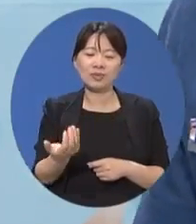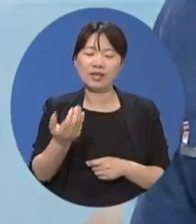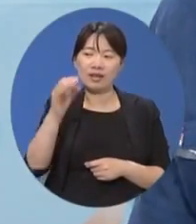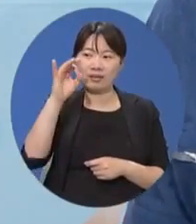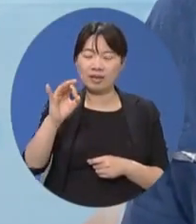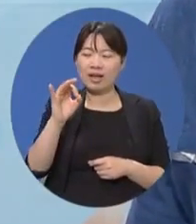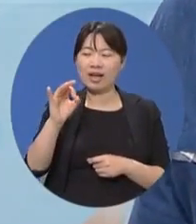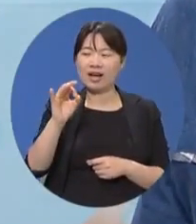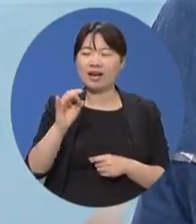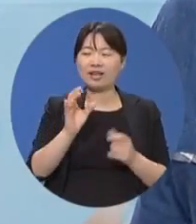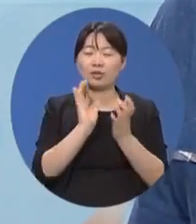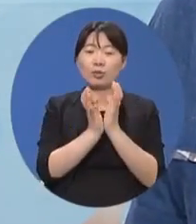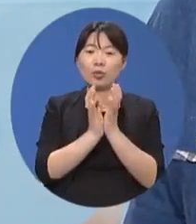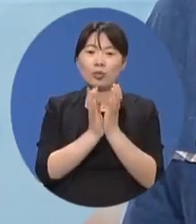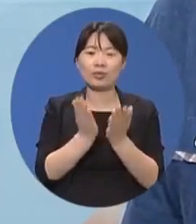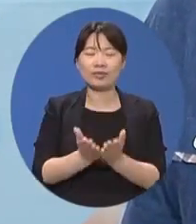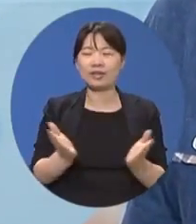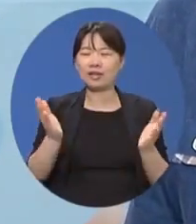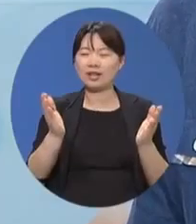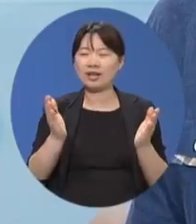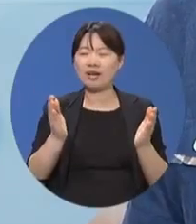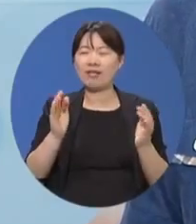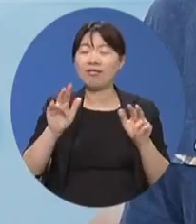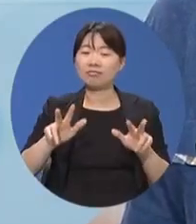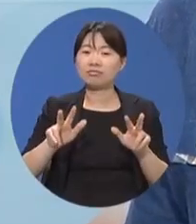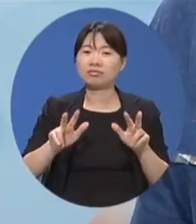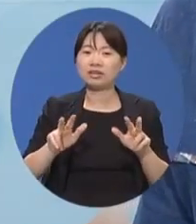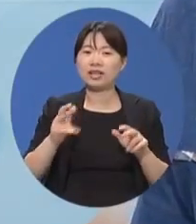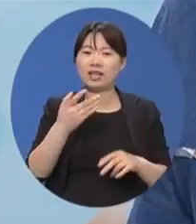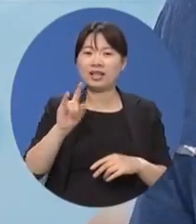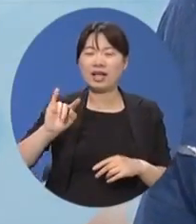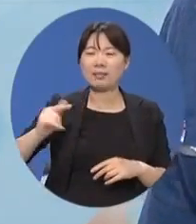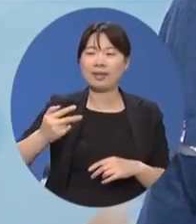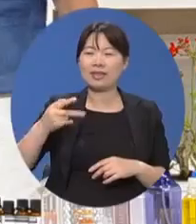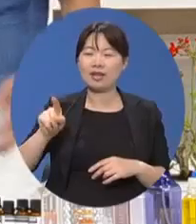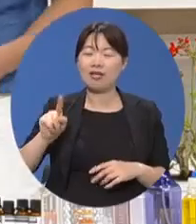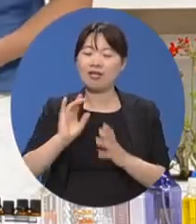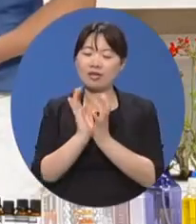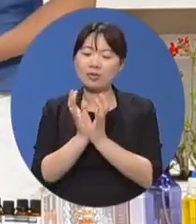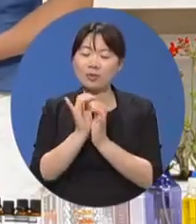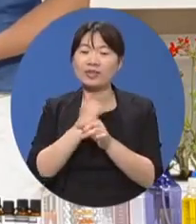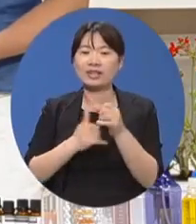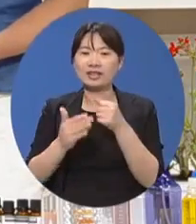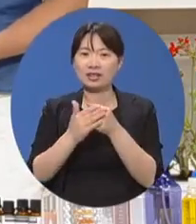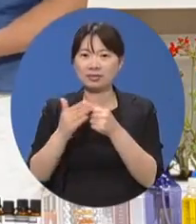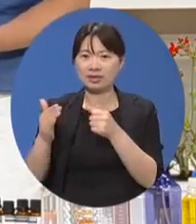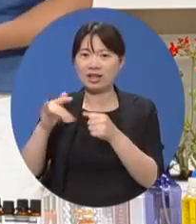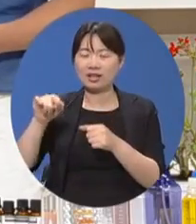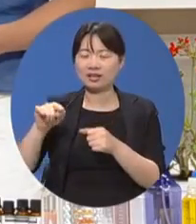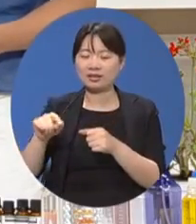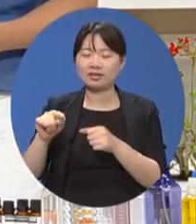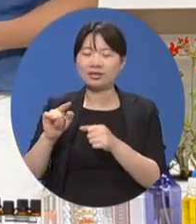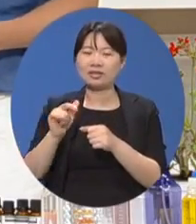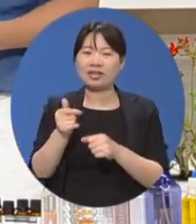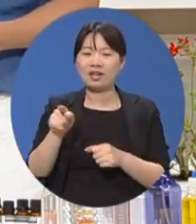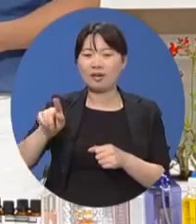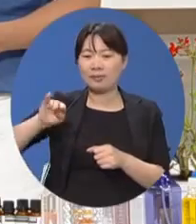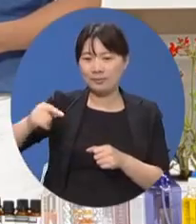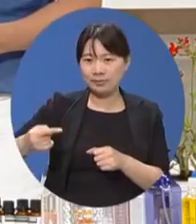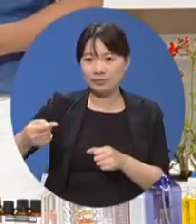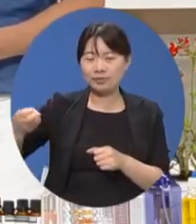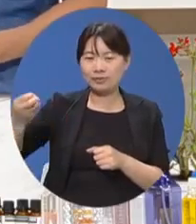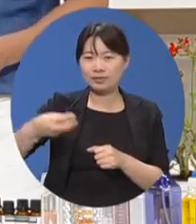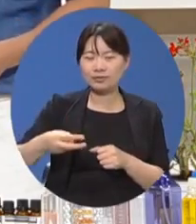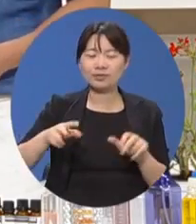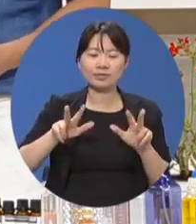그 화보은 꽃이 열리며 는 바로 이게 라벤더 꽃이 거든요 예 회상이 라벤더 꽃 허브 어